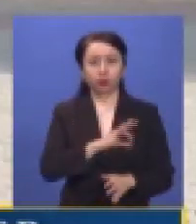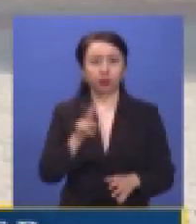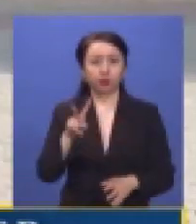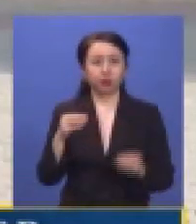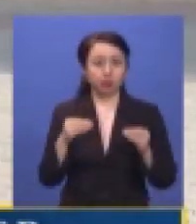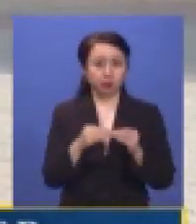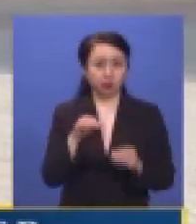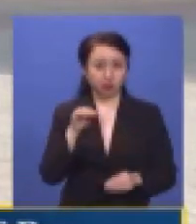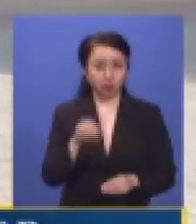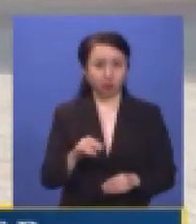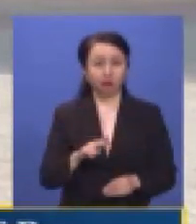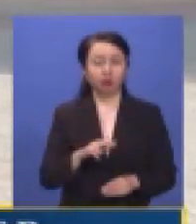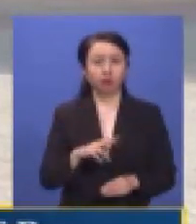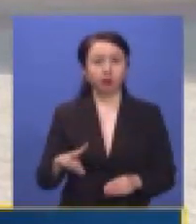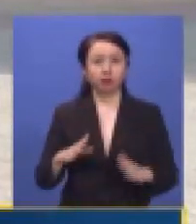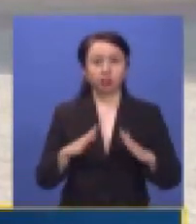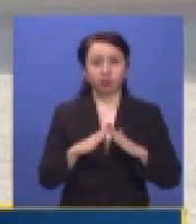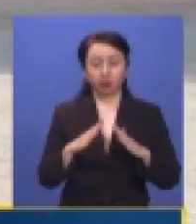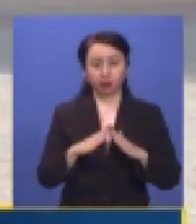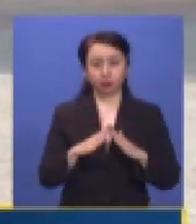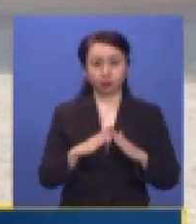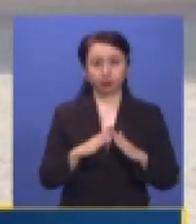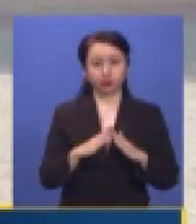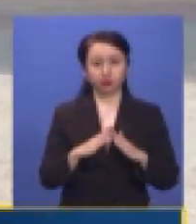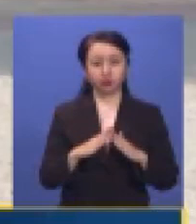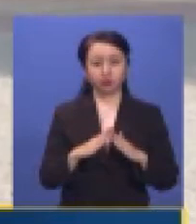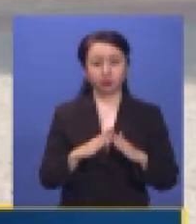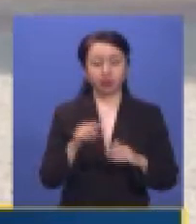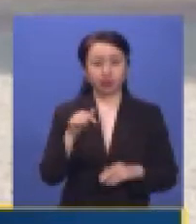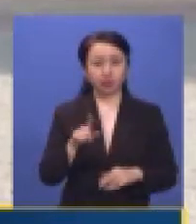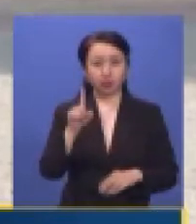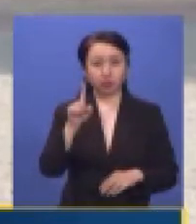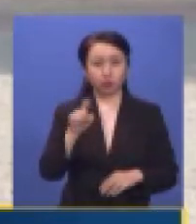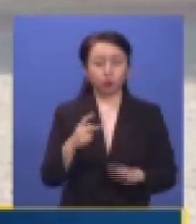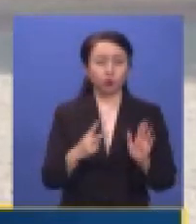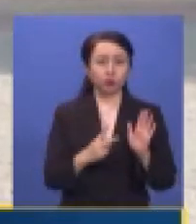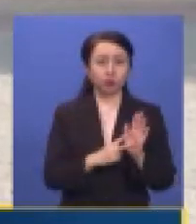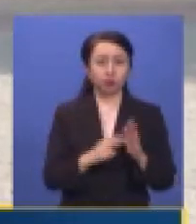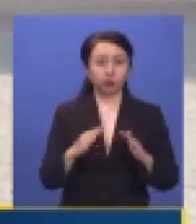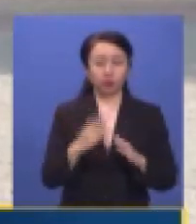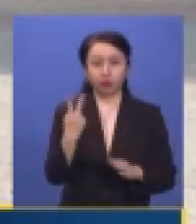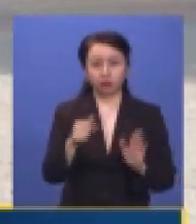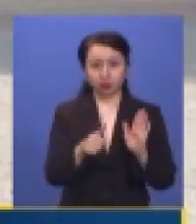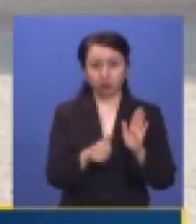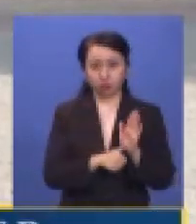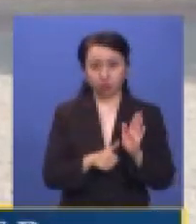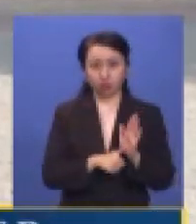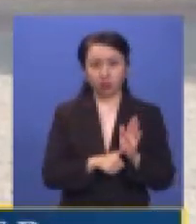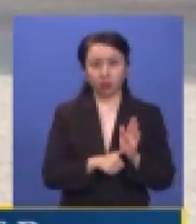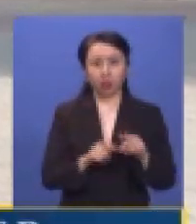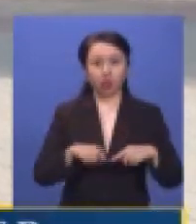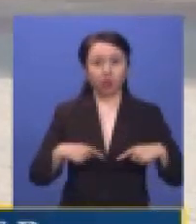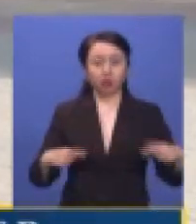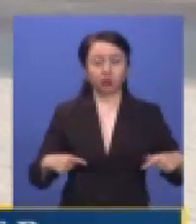210 тысяч квадратных метров жилья. Из них 107 бюджетных, 26 коммерческих,